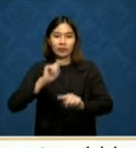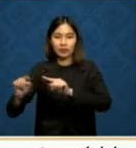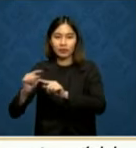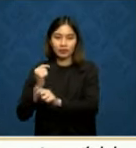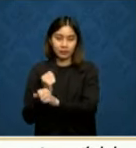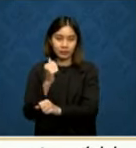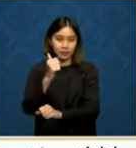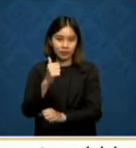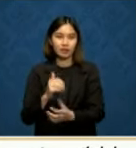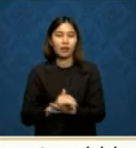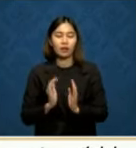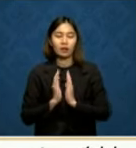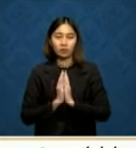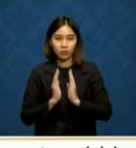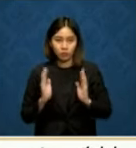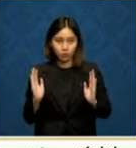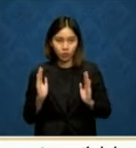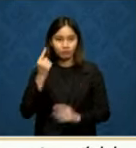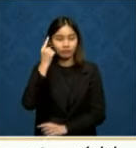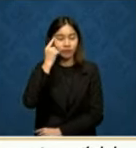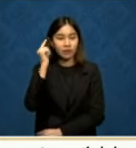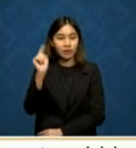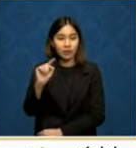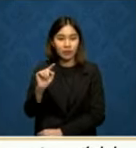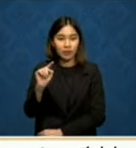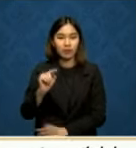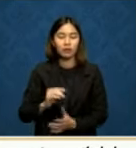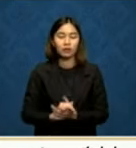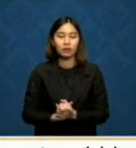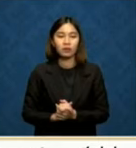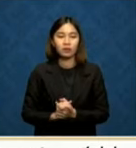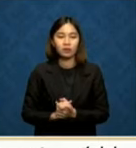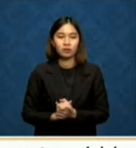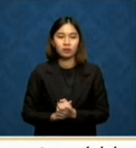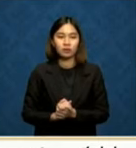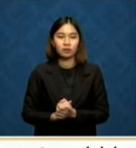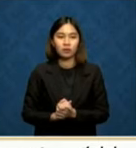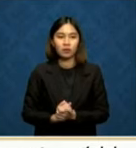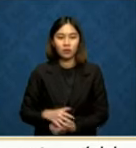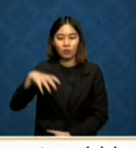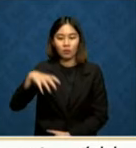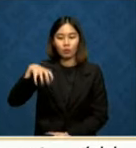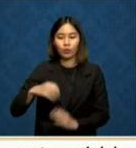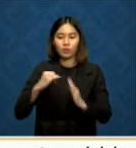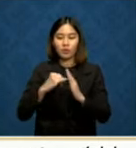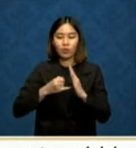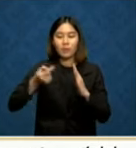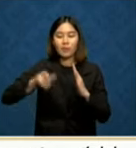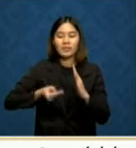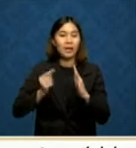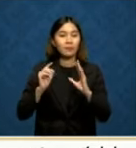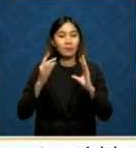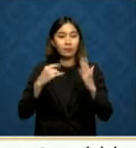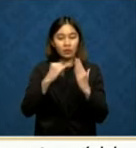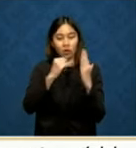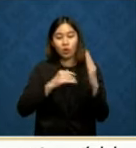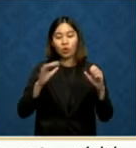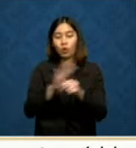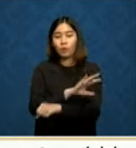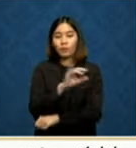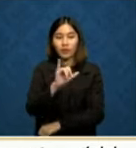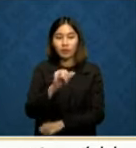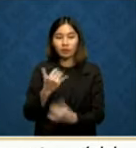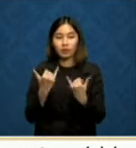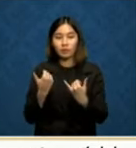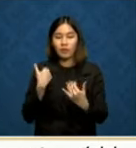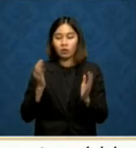พ้ ก้ขไปคุณค แลว กิดว่าถึงแม้เราจะ ยไม่มี หนวยประจำจงหวด ทุกจัหวัขนานี้สภาวก่ผู้บโภคเอง